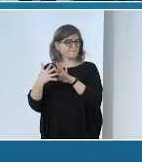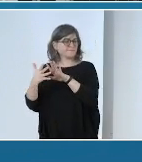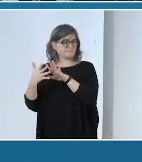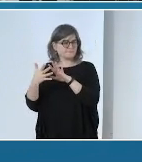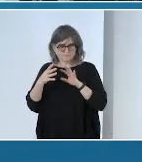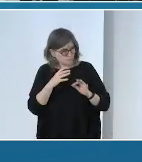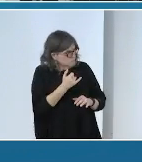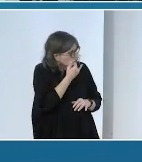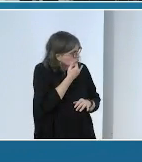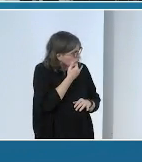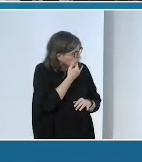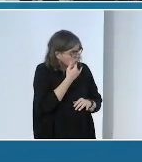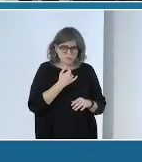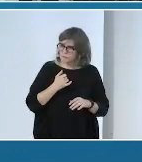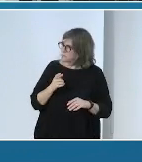Je me trompe?